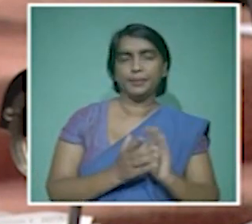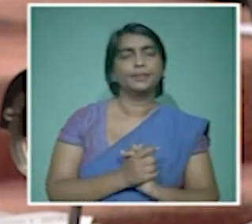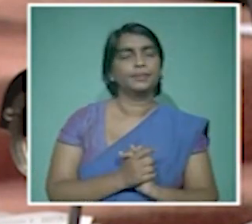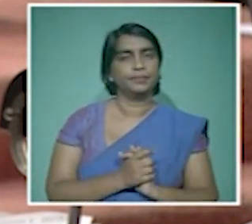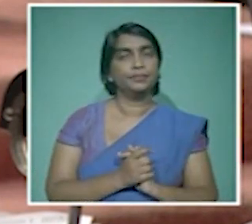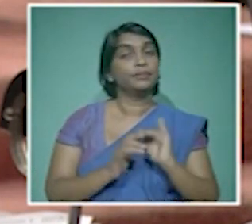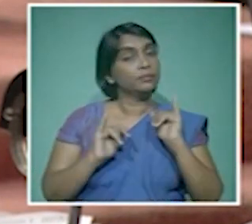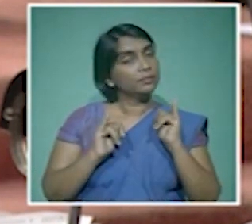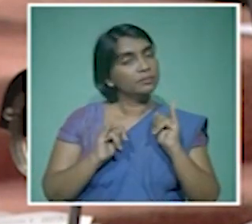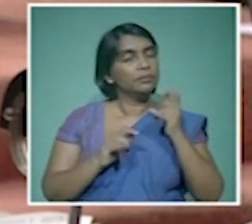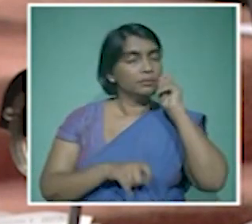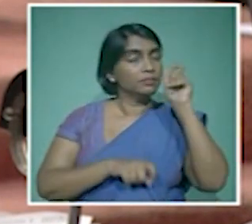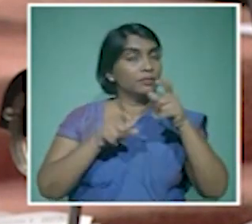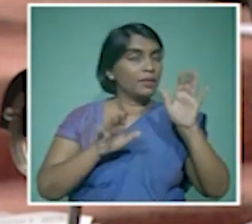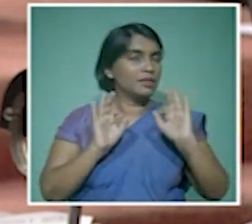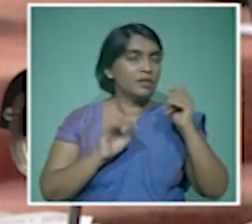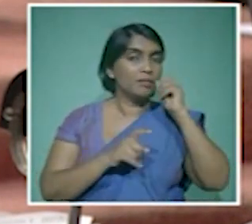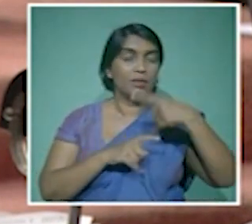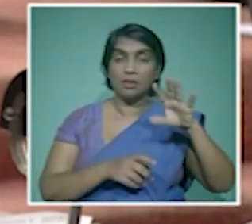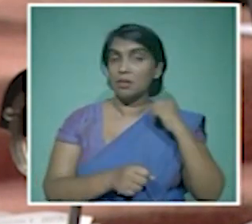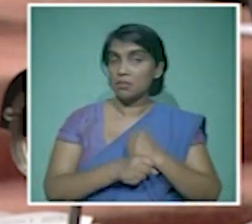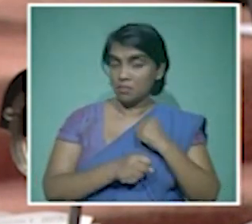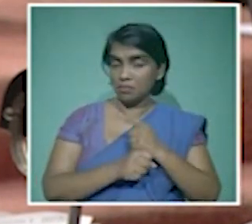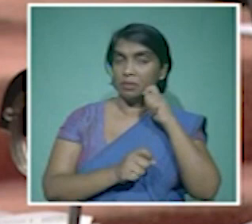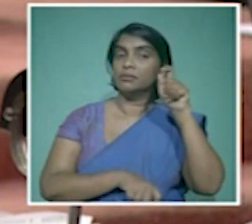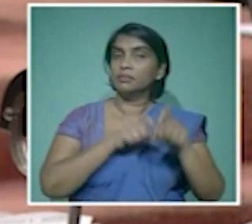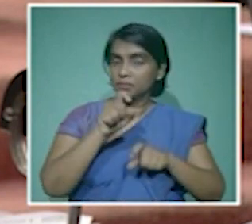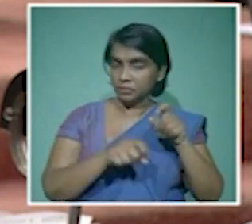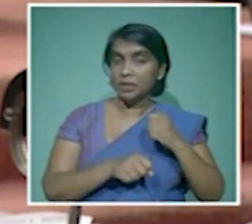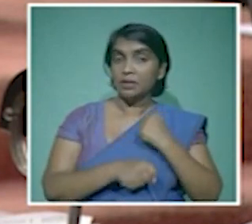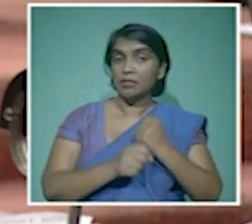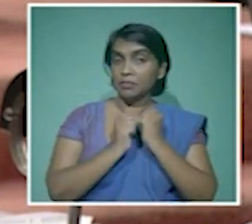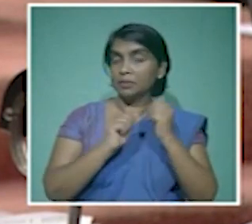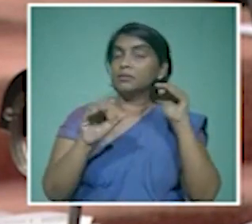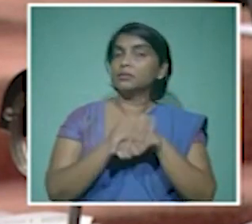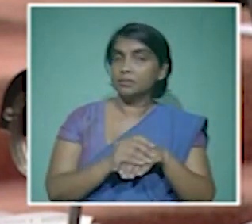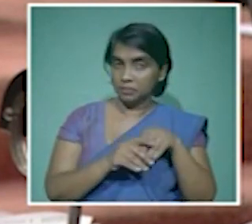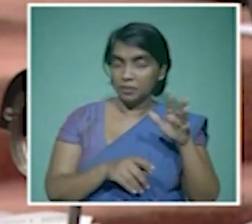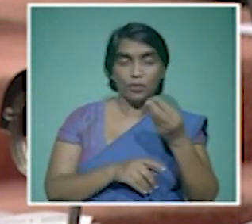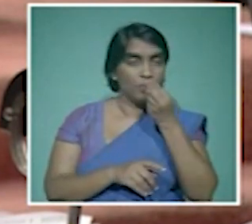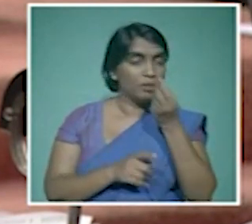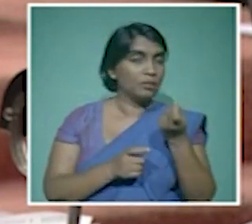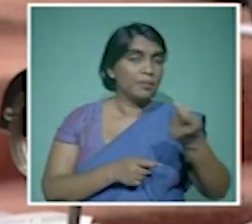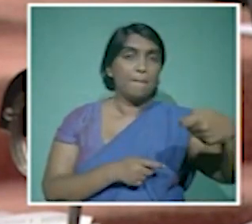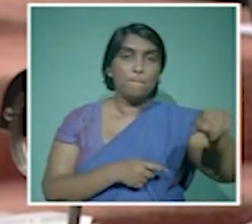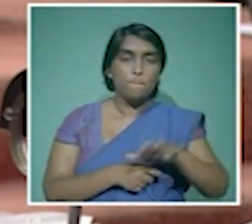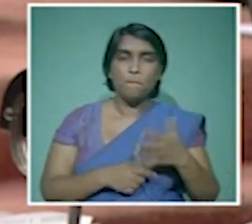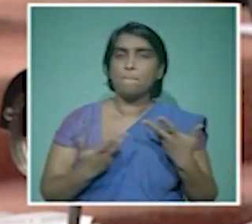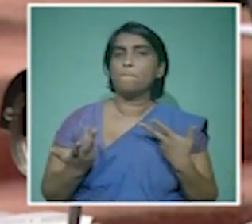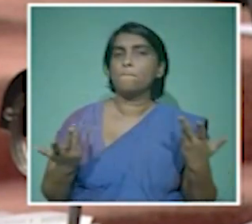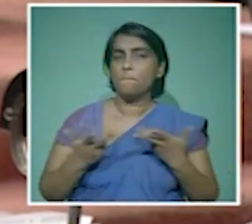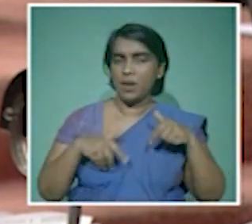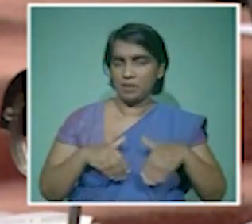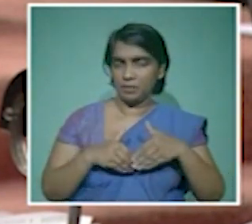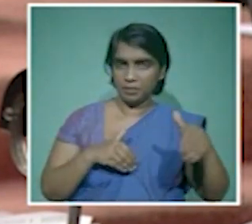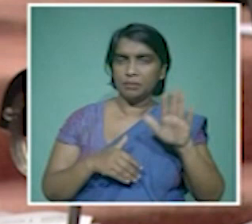சாதாரண மக்கள் மாத்திரமல்ல, அரசு உத்தியோகங்களில் இருக்கக்கூடியவர்களும் கூட இந்த பொருட்களை வாங்க முடியாத நிலைமையிலே, மிகவும்